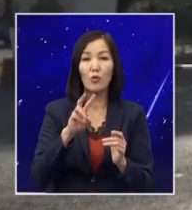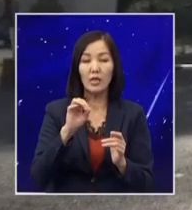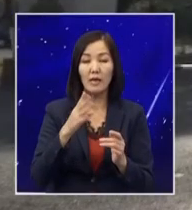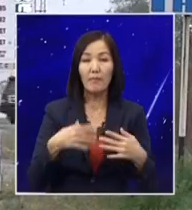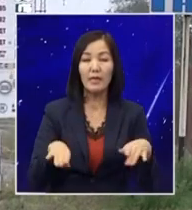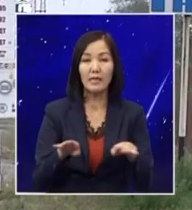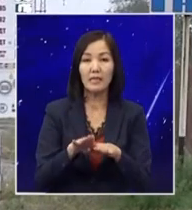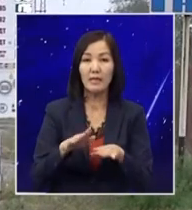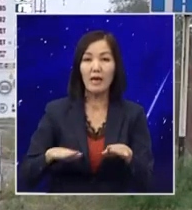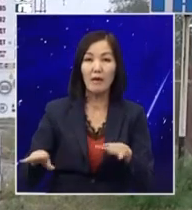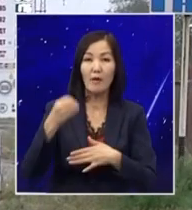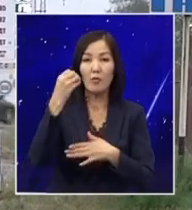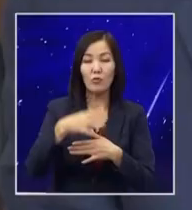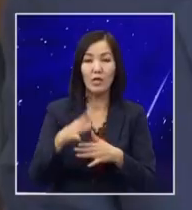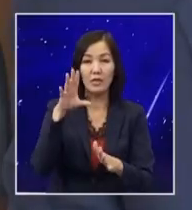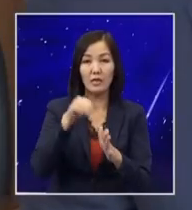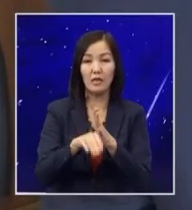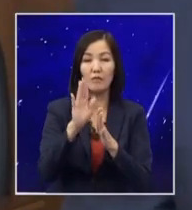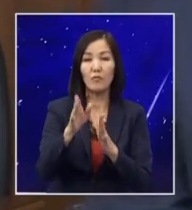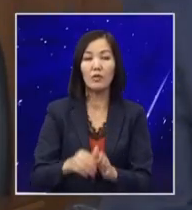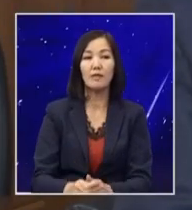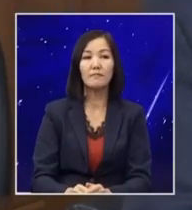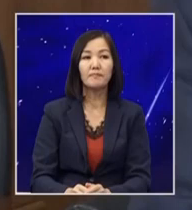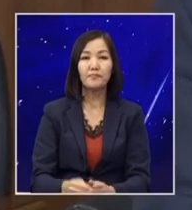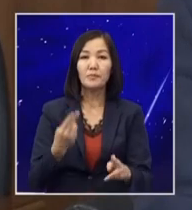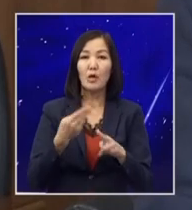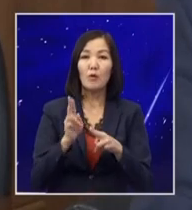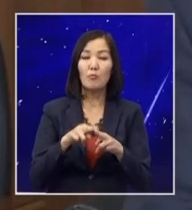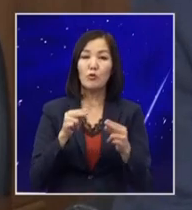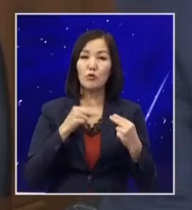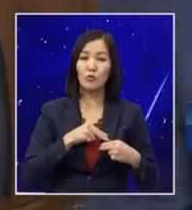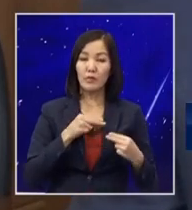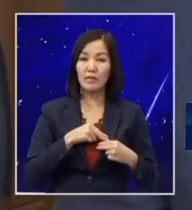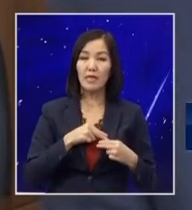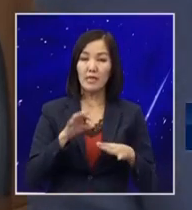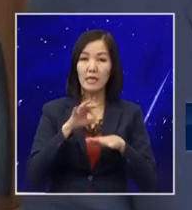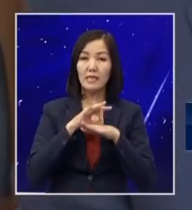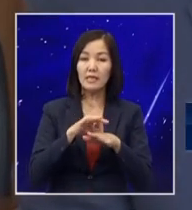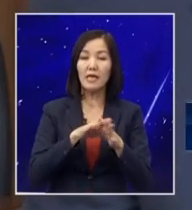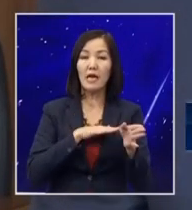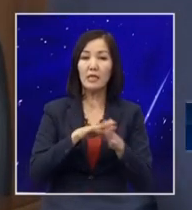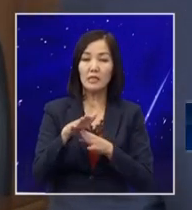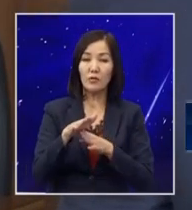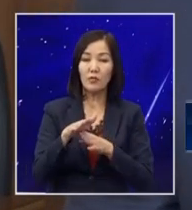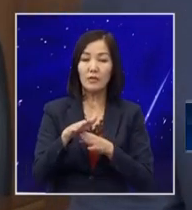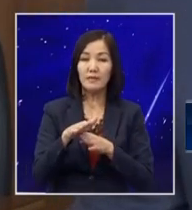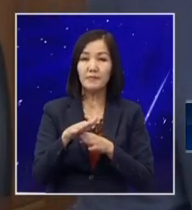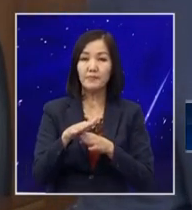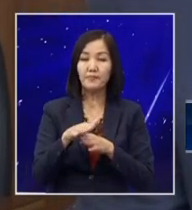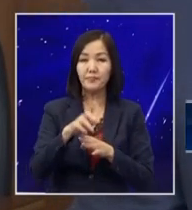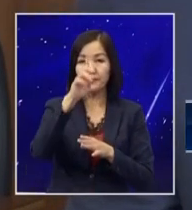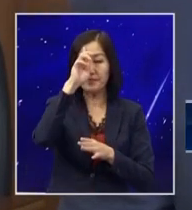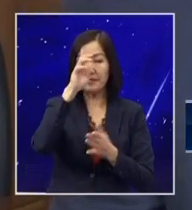сынды аймақ орталықтары бар. Бұл жұмыстарды іске асыру мақсатында